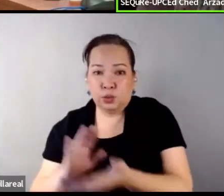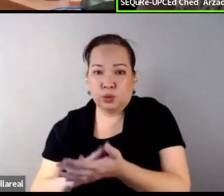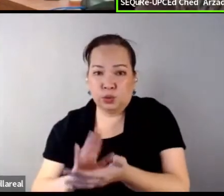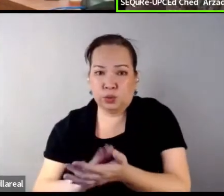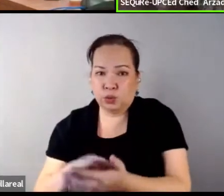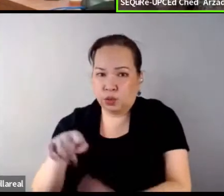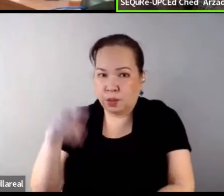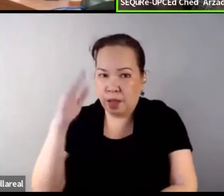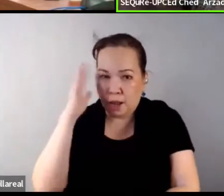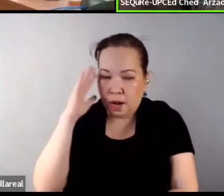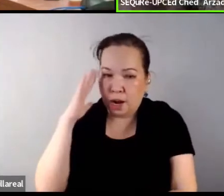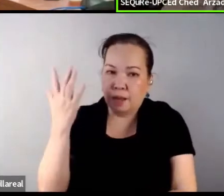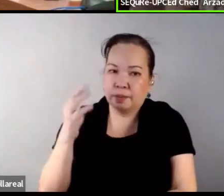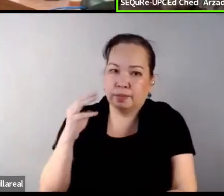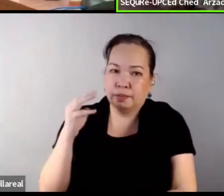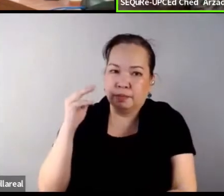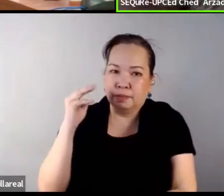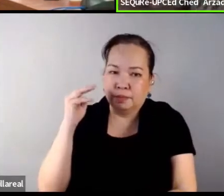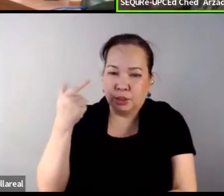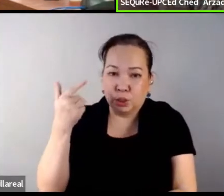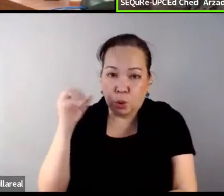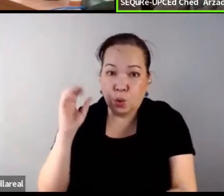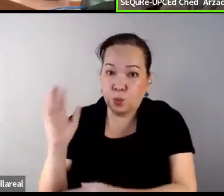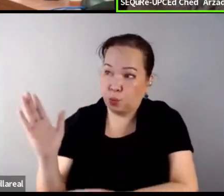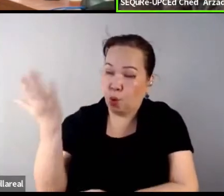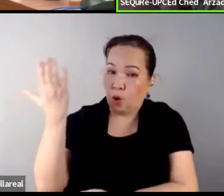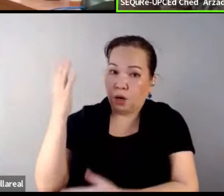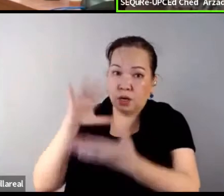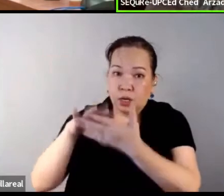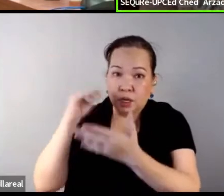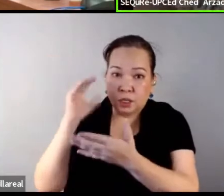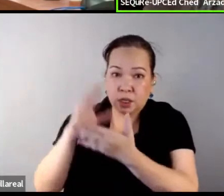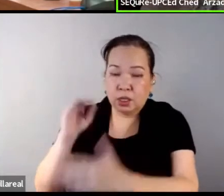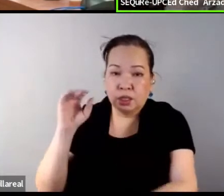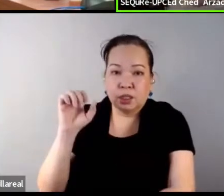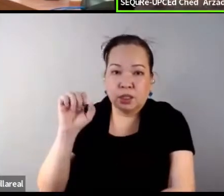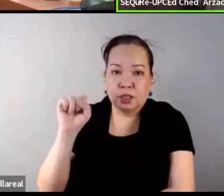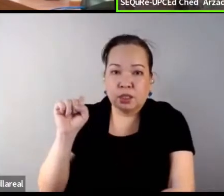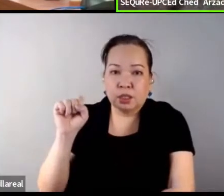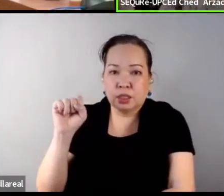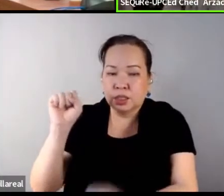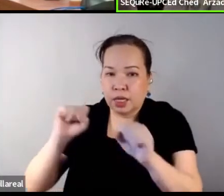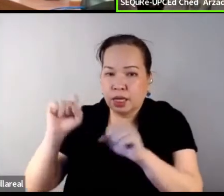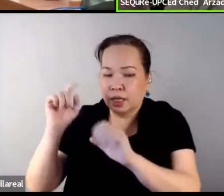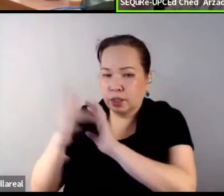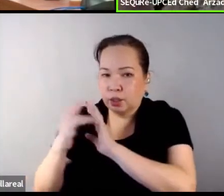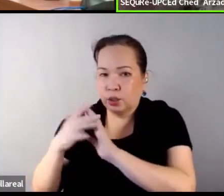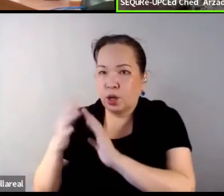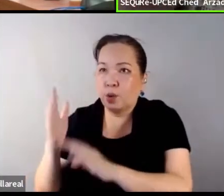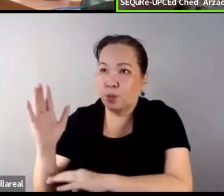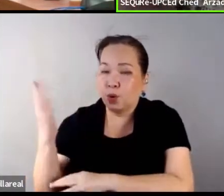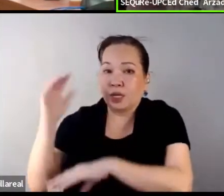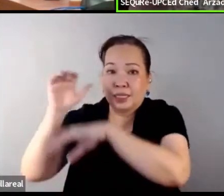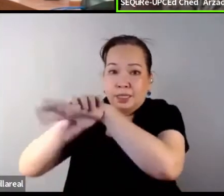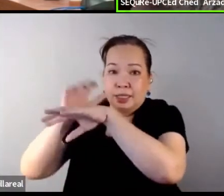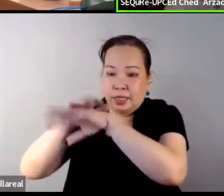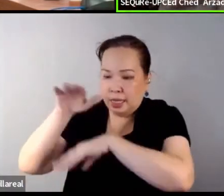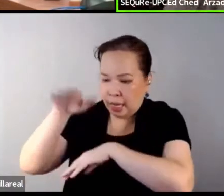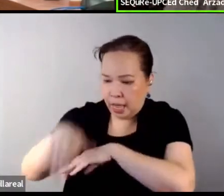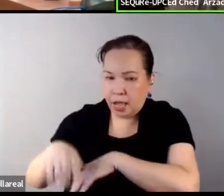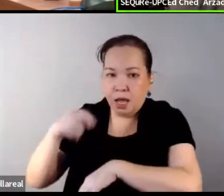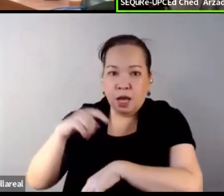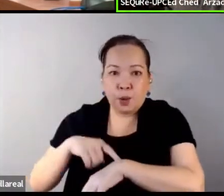Sir Go, ano, na umaga ay tinuturo ang STEM sa English, sa hapon Chinese. So meron siyang